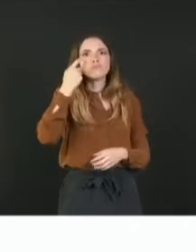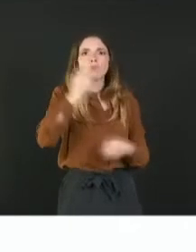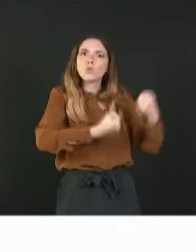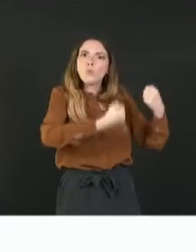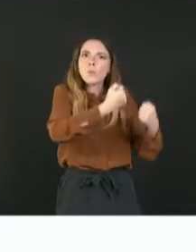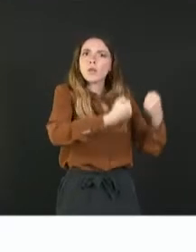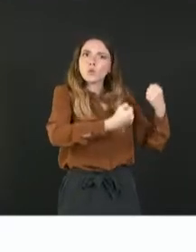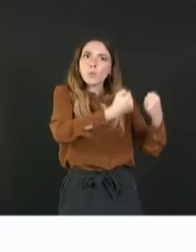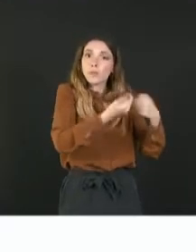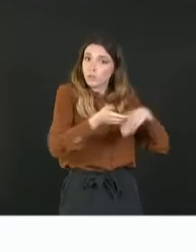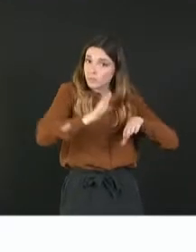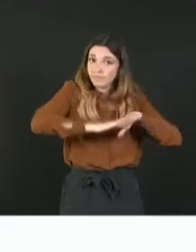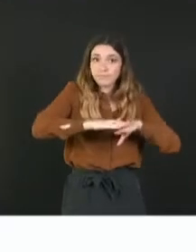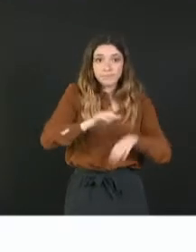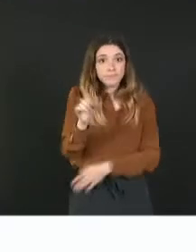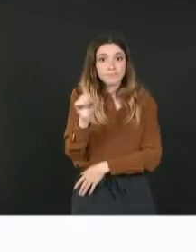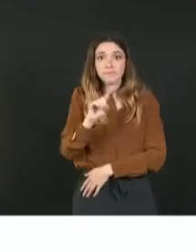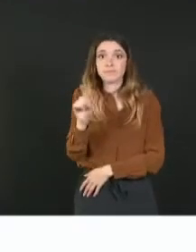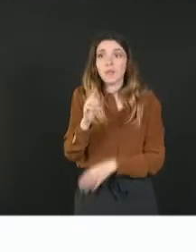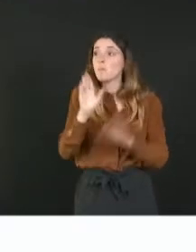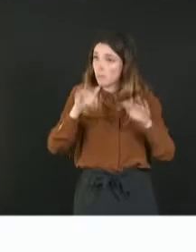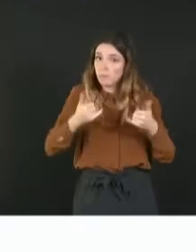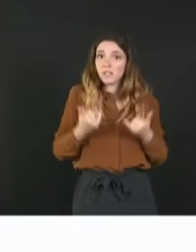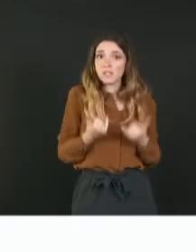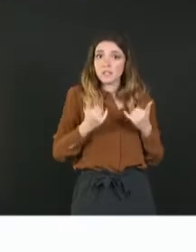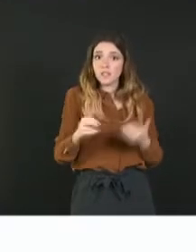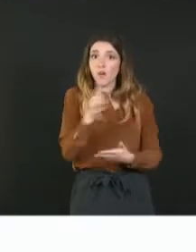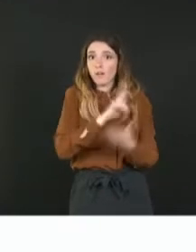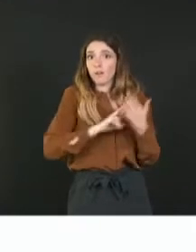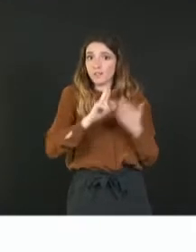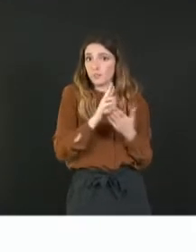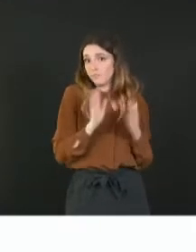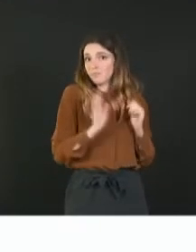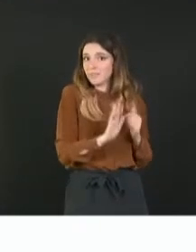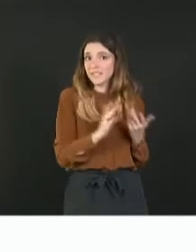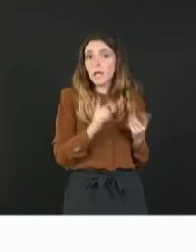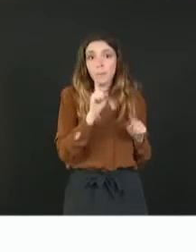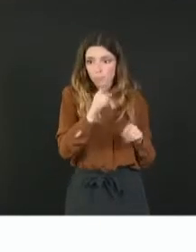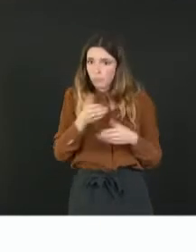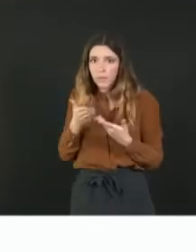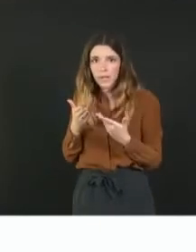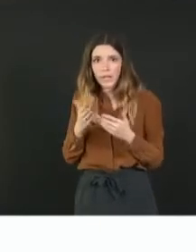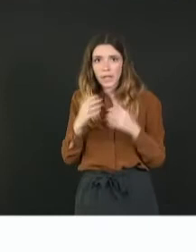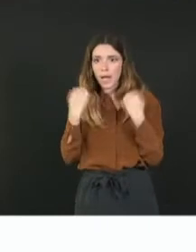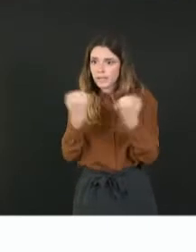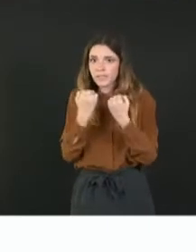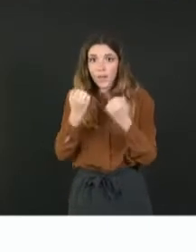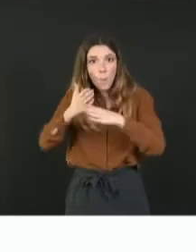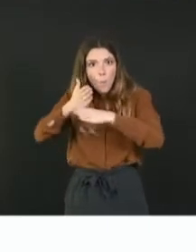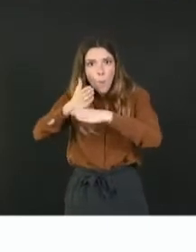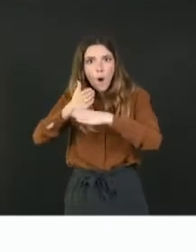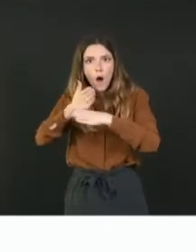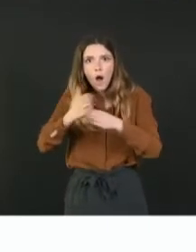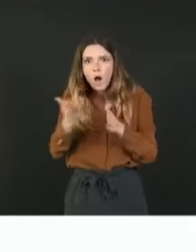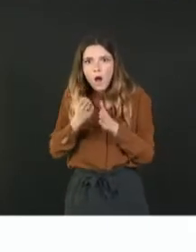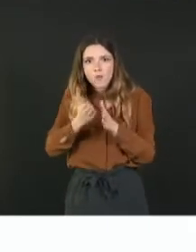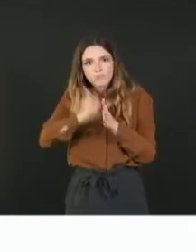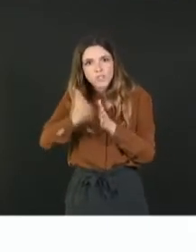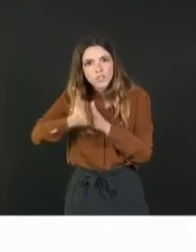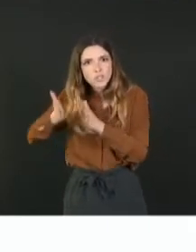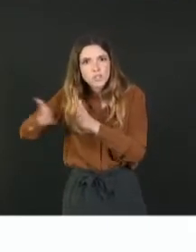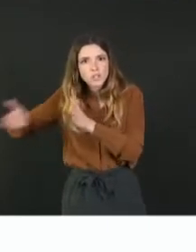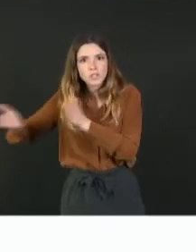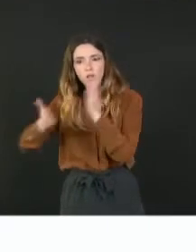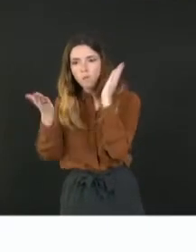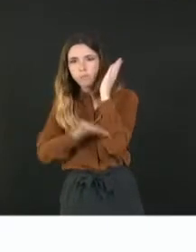raisons. Dans notre région. Dans notre région aussi. Mais en fait, la filière forêt-bois est très importante. Et notamment, alors, sur des espaces qui sont